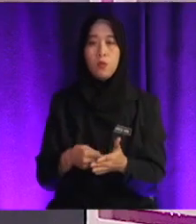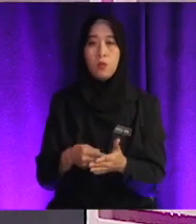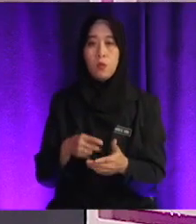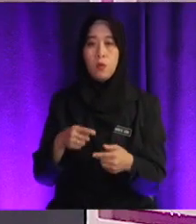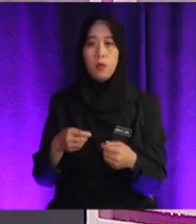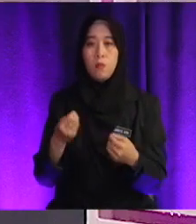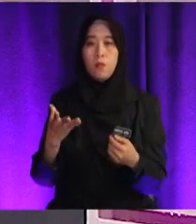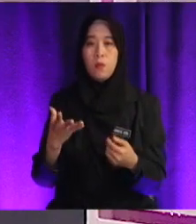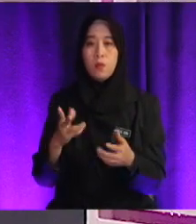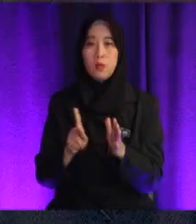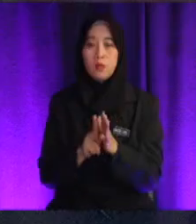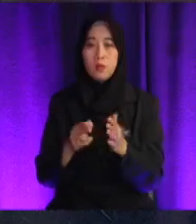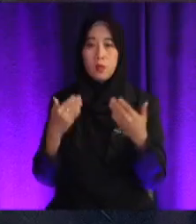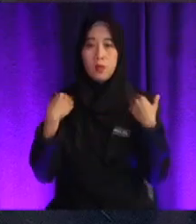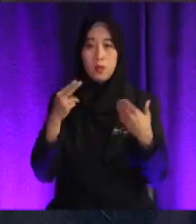uji masa laras suhu?